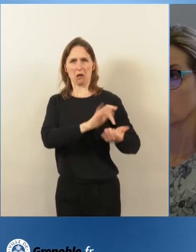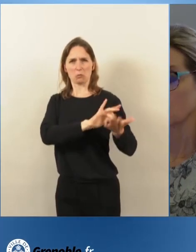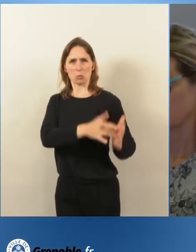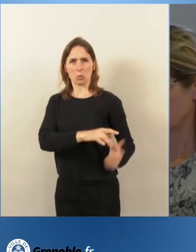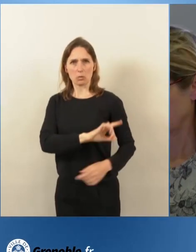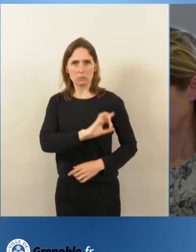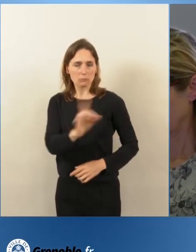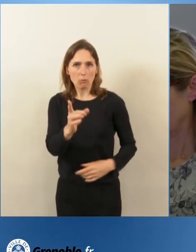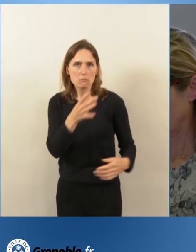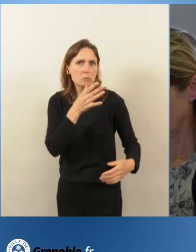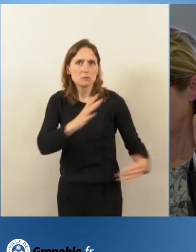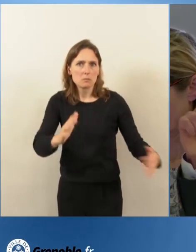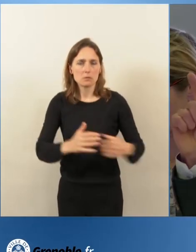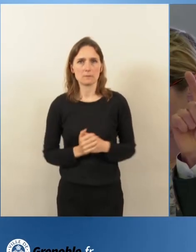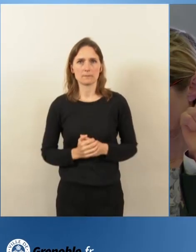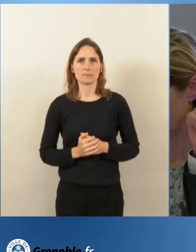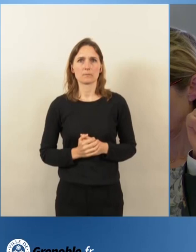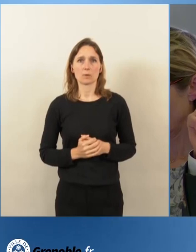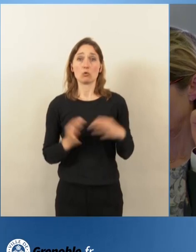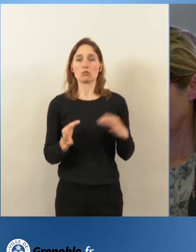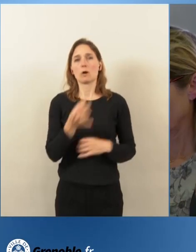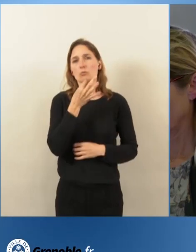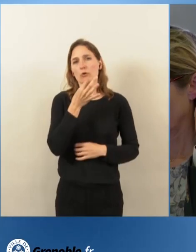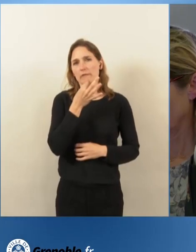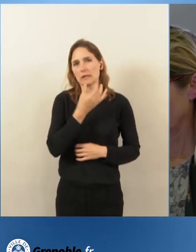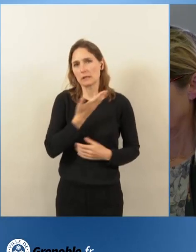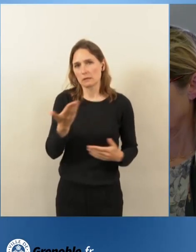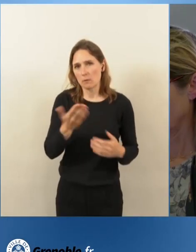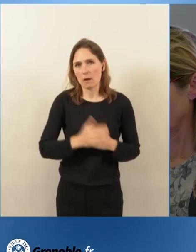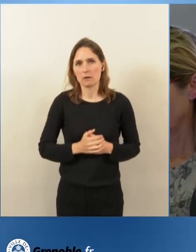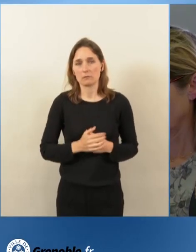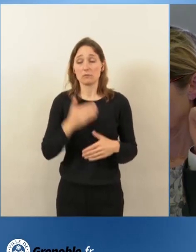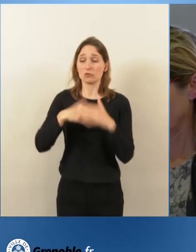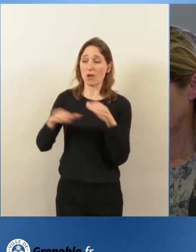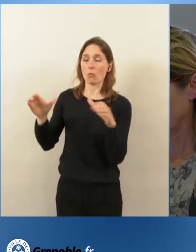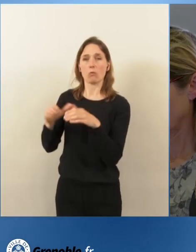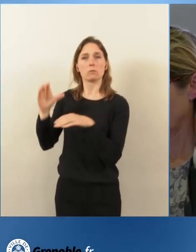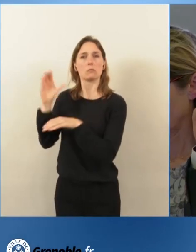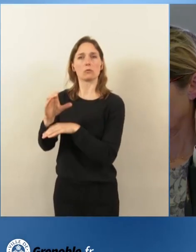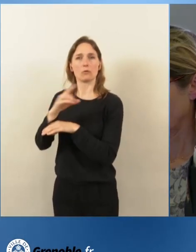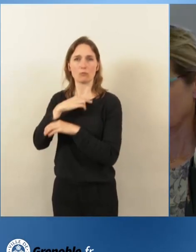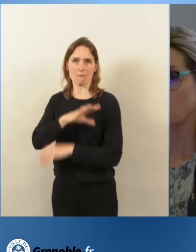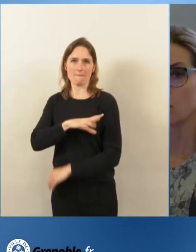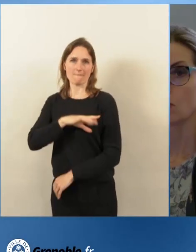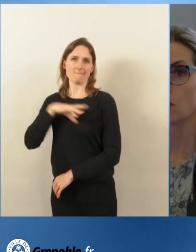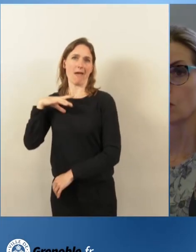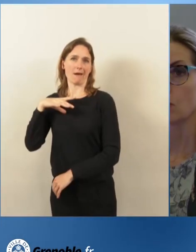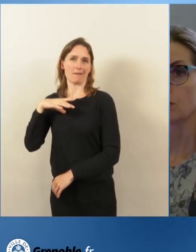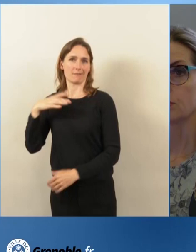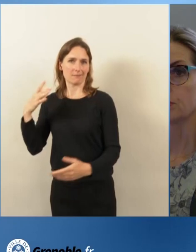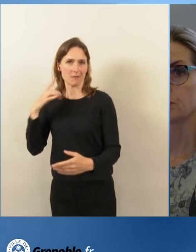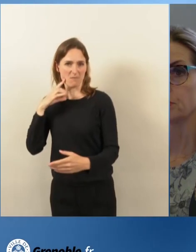ni échange et je voudrais dire à cet instant que dans l'opposition nous sommes fiers et honorés de ne pas